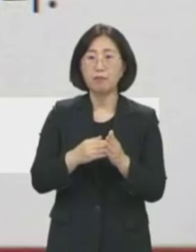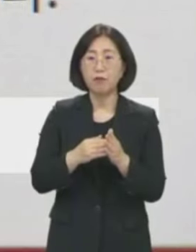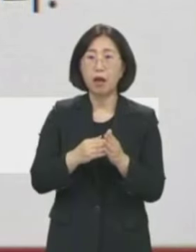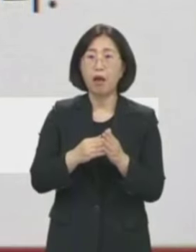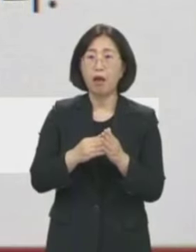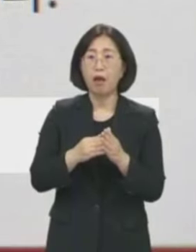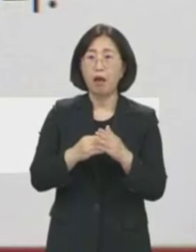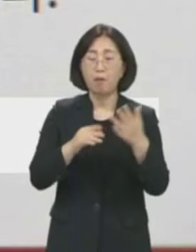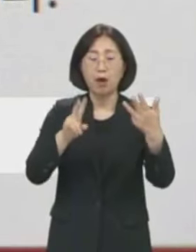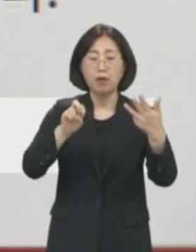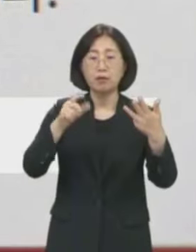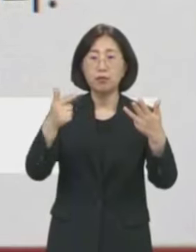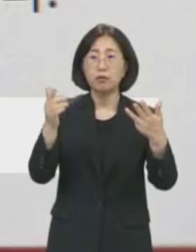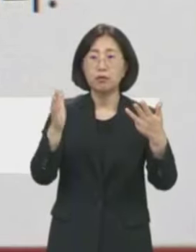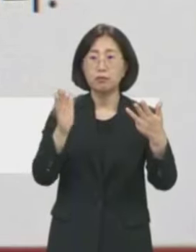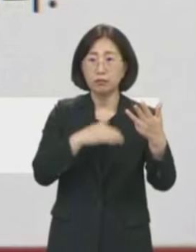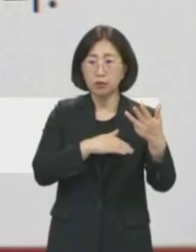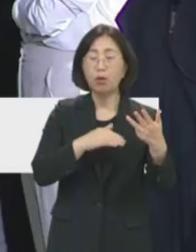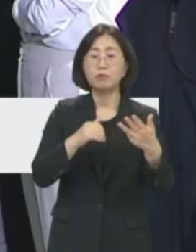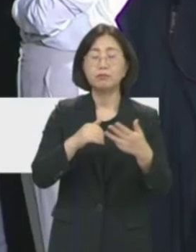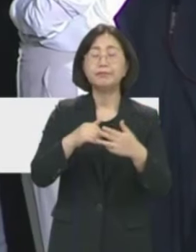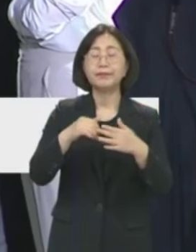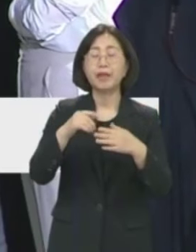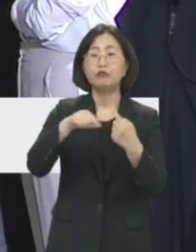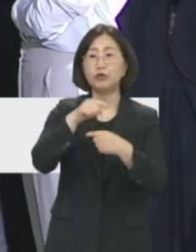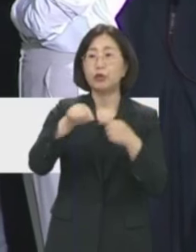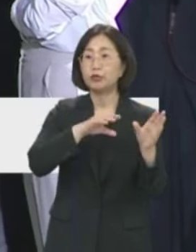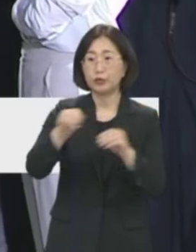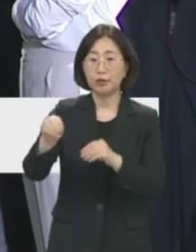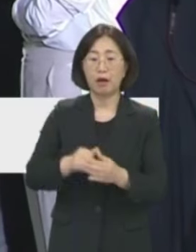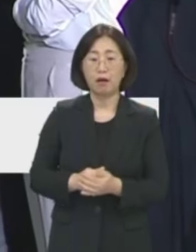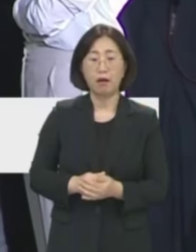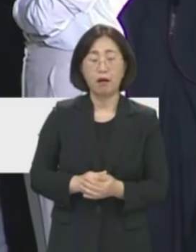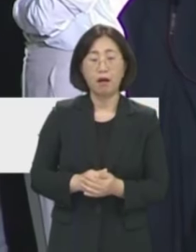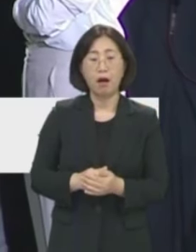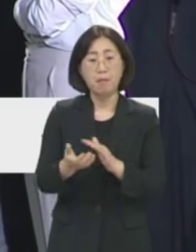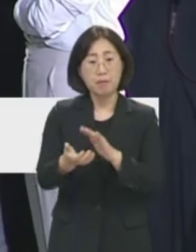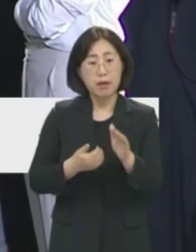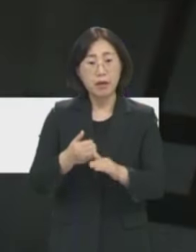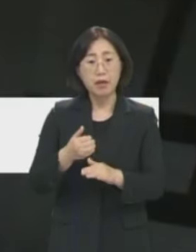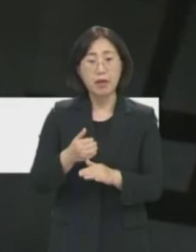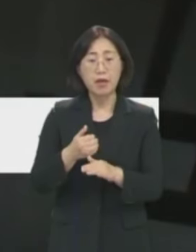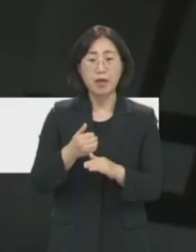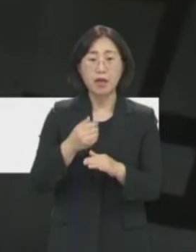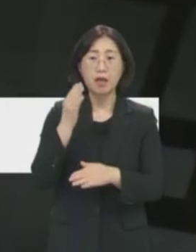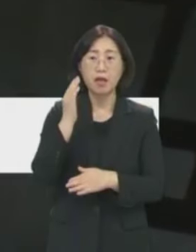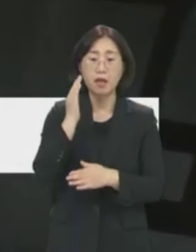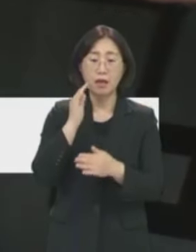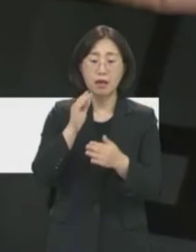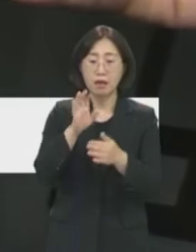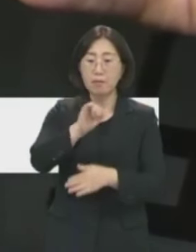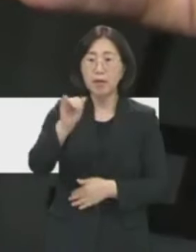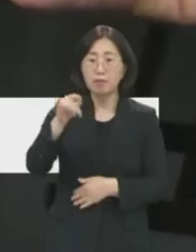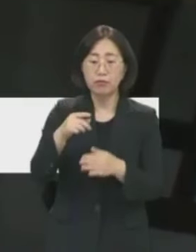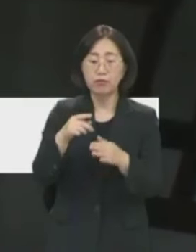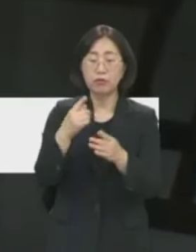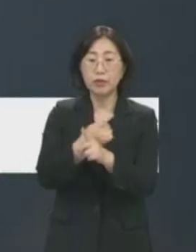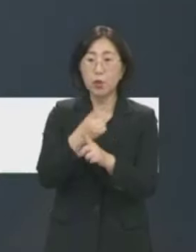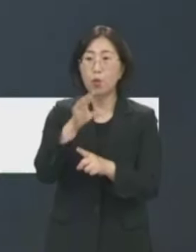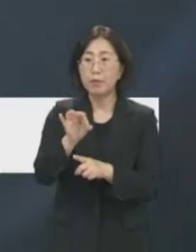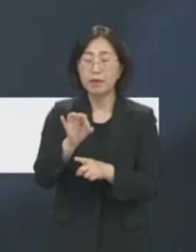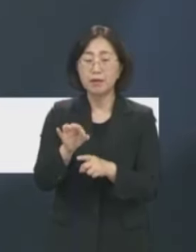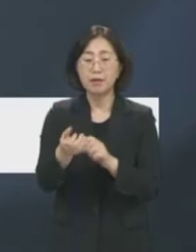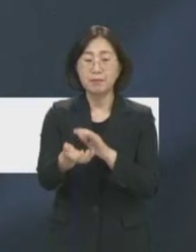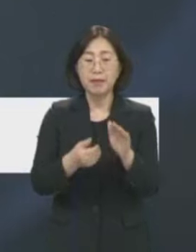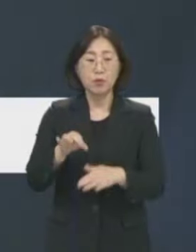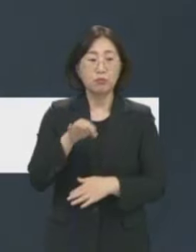안내문이 내붙었습니다. 적게는 수만 원에서 많게는 수백만 원까지 피부 시술 비용 등을 미리 결제했던 고객들은